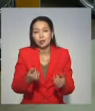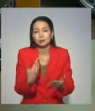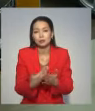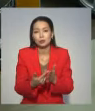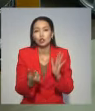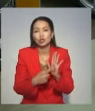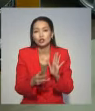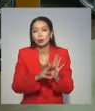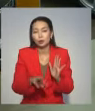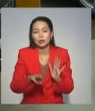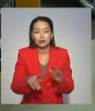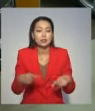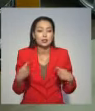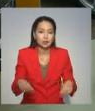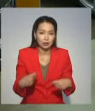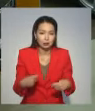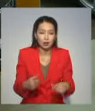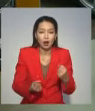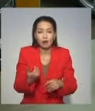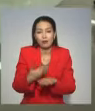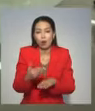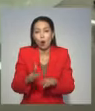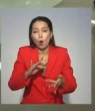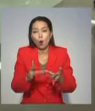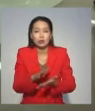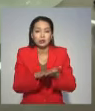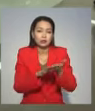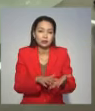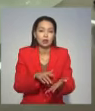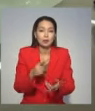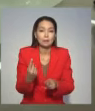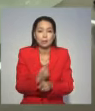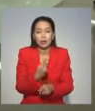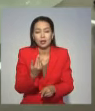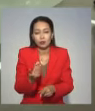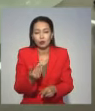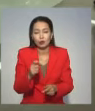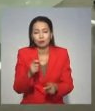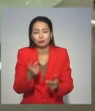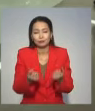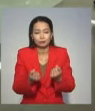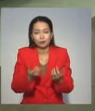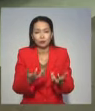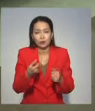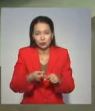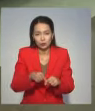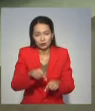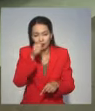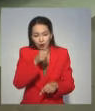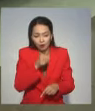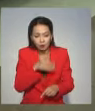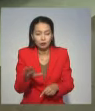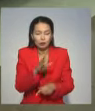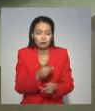шамамен 7 миллион теңгеге сатылып жатыр. Автонесиеге онлайн өтінім берушілердің алғашқы легі осы айда машиналарын алып бітеді.